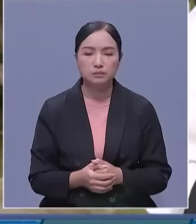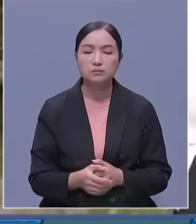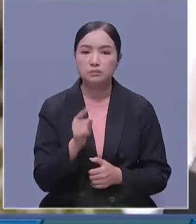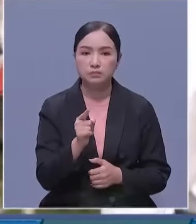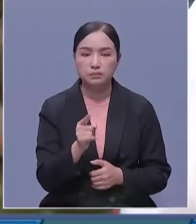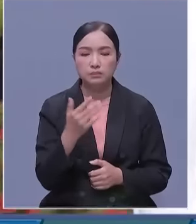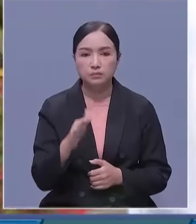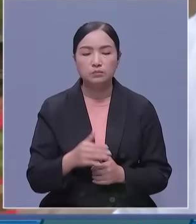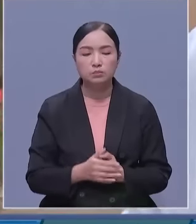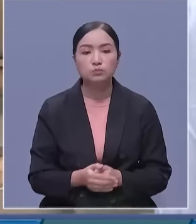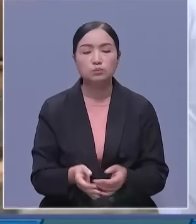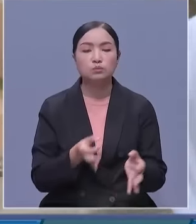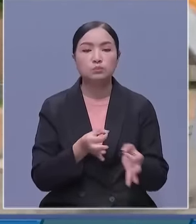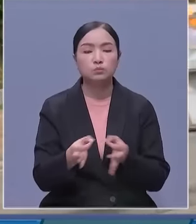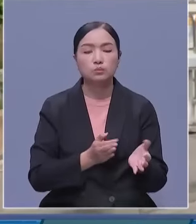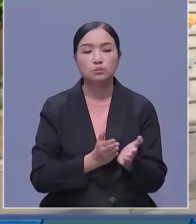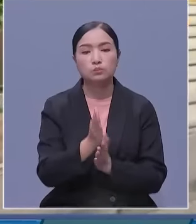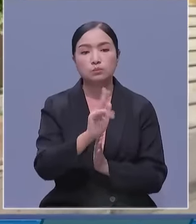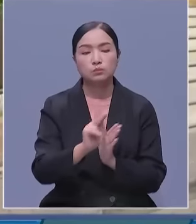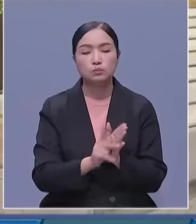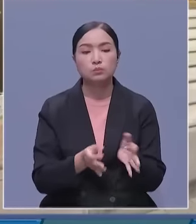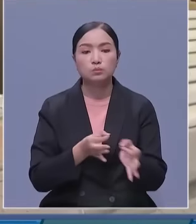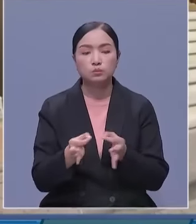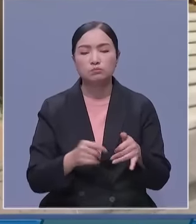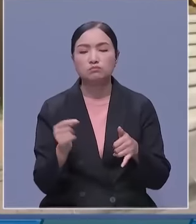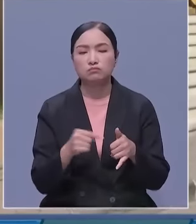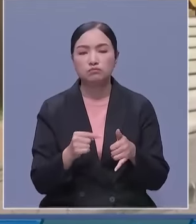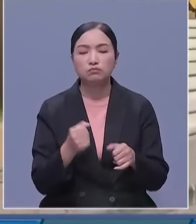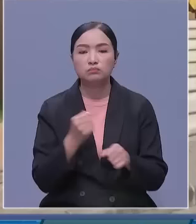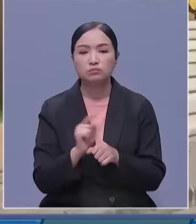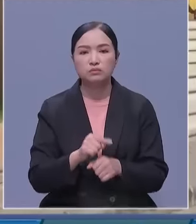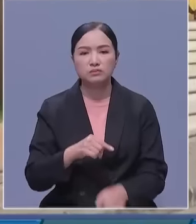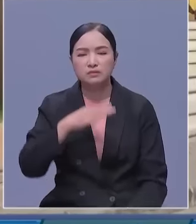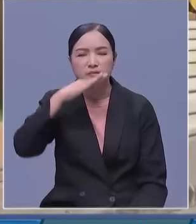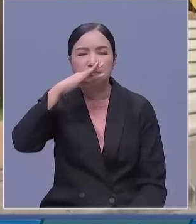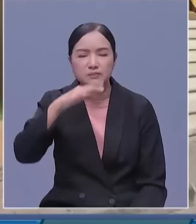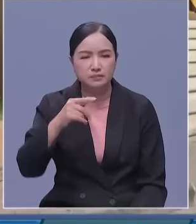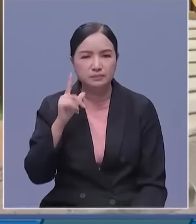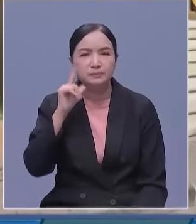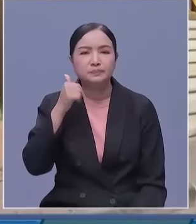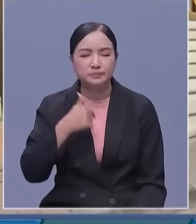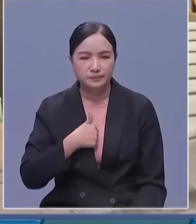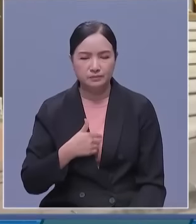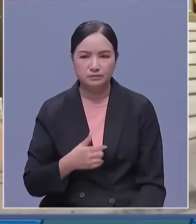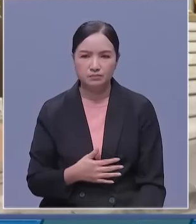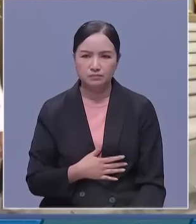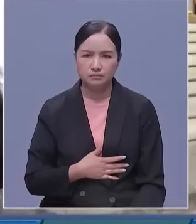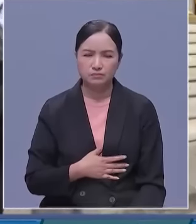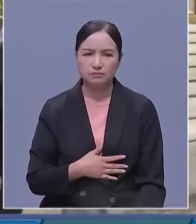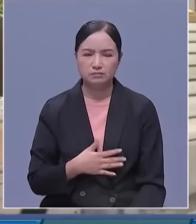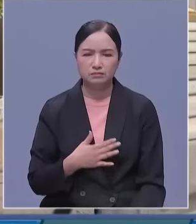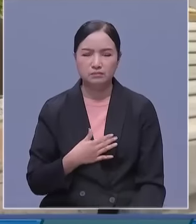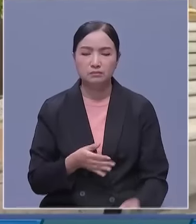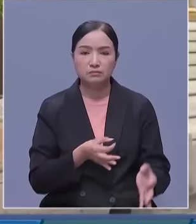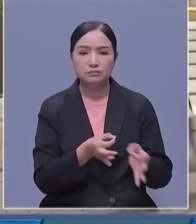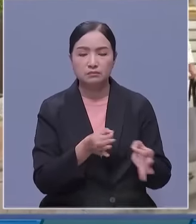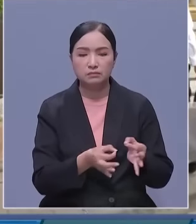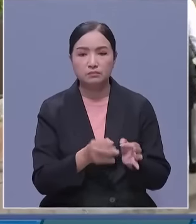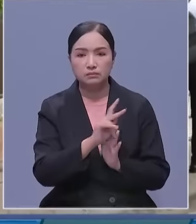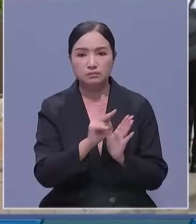งๆแล้วเนี่ยอดีตที่ปรึกษากฎหมายคนนี้ที่เขาทำแบบเนี้ยเพราะหึงแม ่ อะไรแบบนี้นะฮะคุณแม่ก็ตกใจว่าอ้าวอดีตที่ปรึกษากฎหม